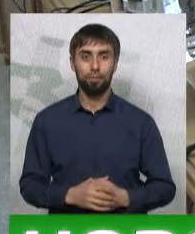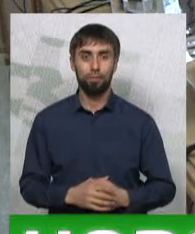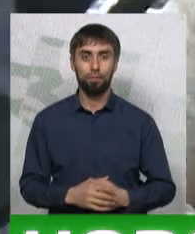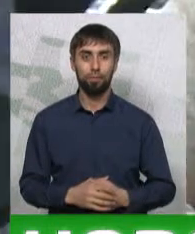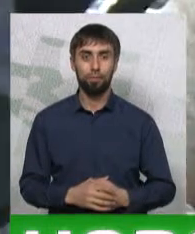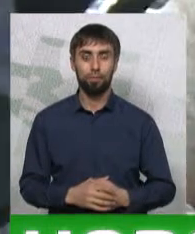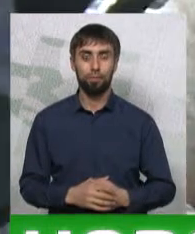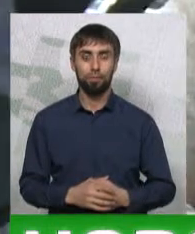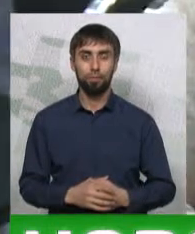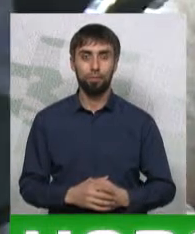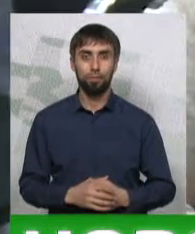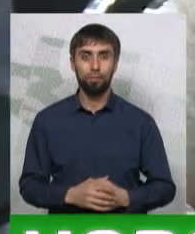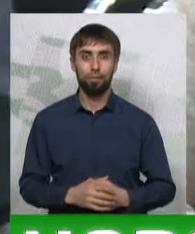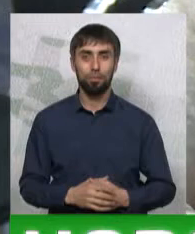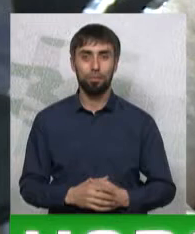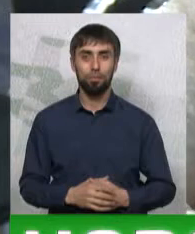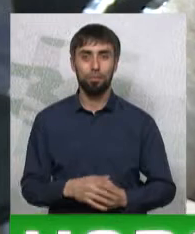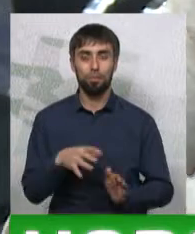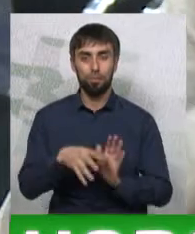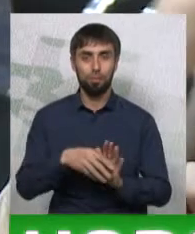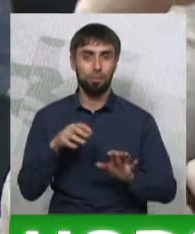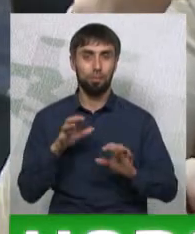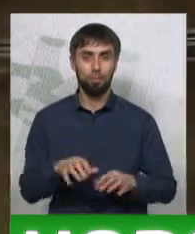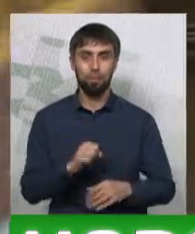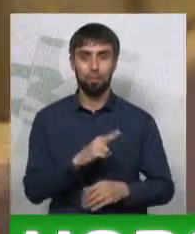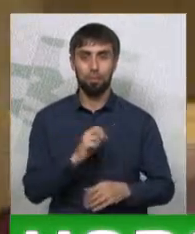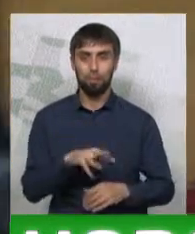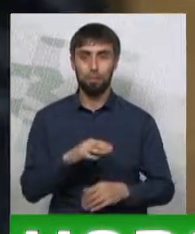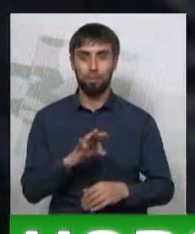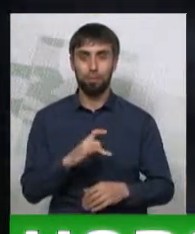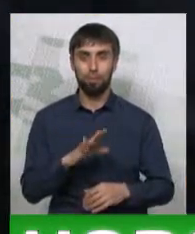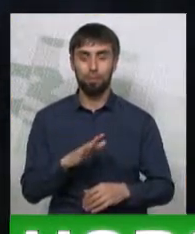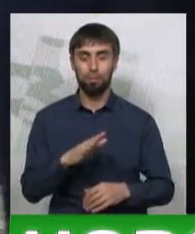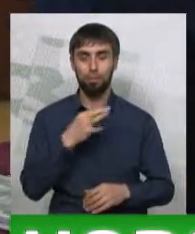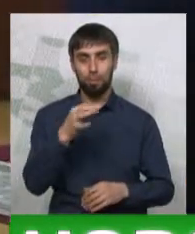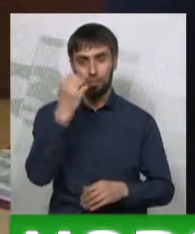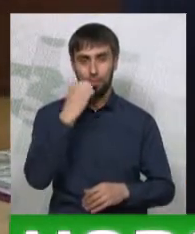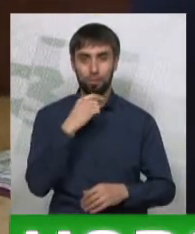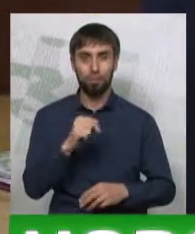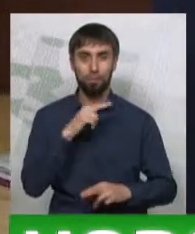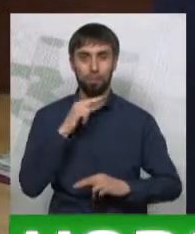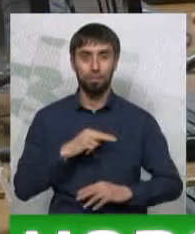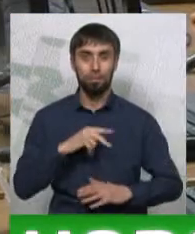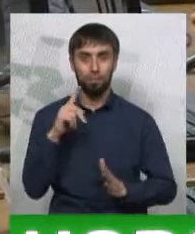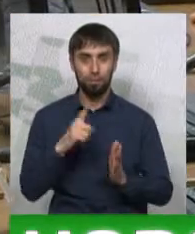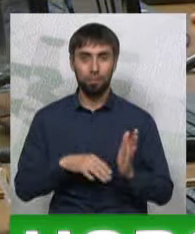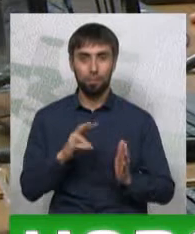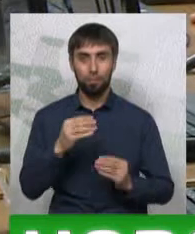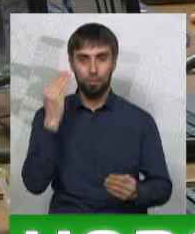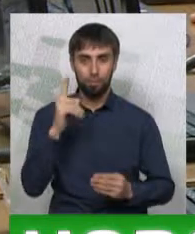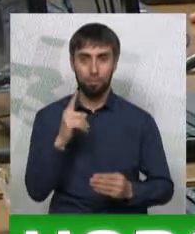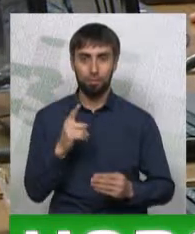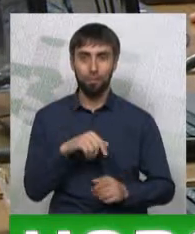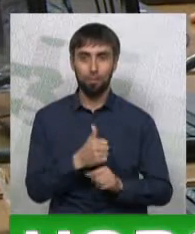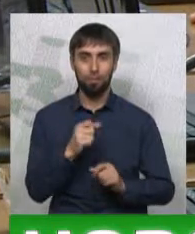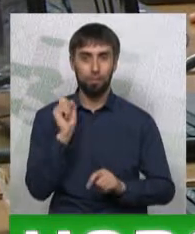Воздержавшись? Принимается единогласно. Избранный председатель Адам Аспиев поблагодарил депутатов за оказанное доверие. Он напомнил, что